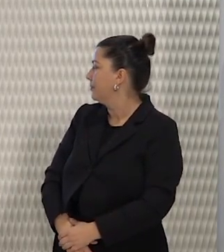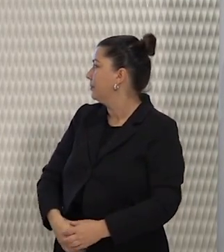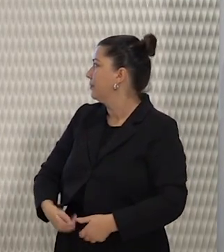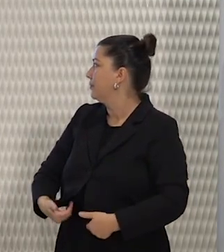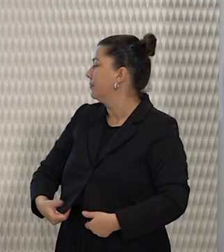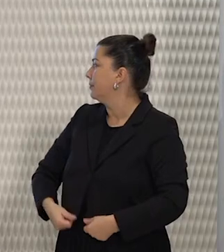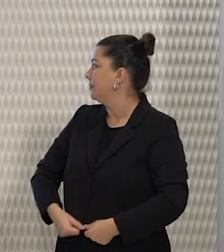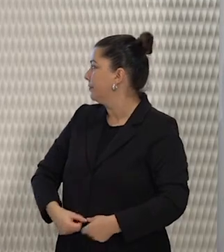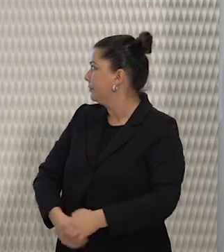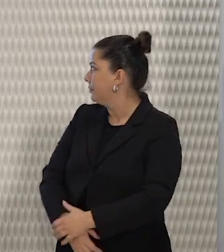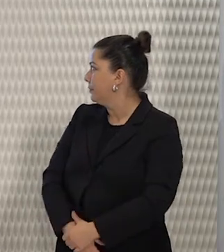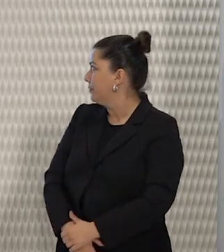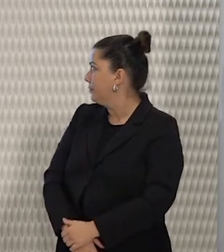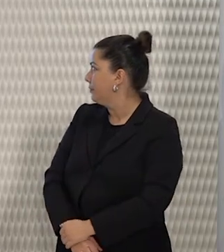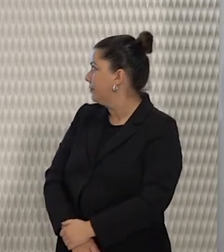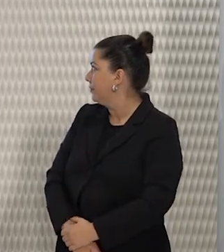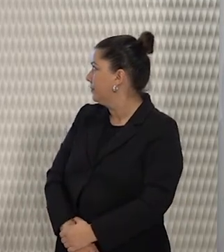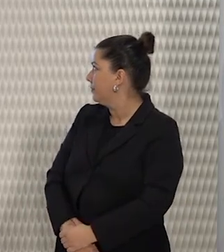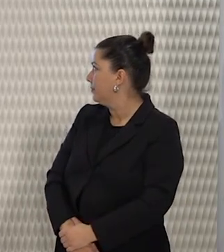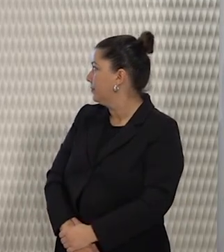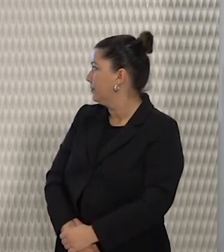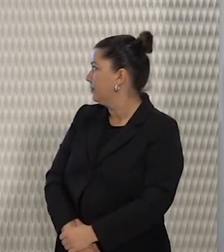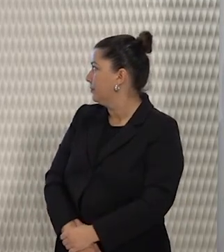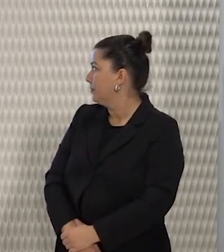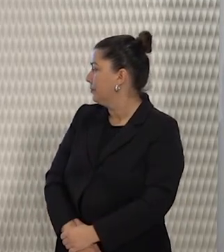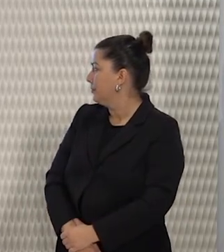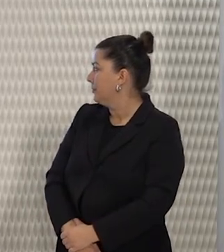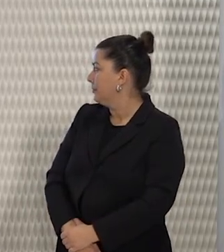Inklusion ist, wenn alle mitmachen dürfen.